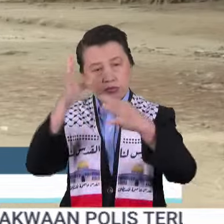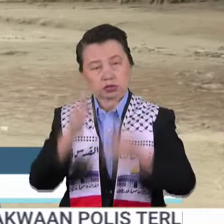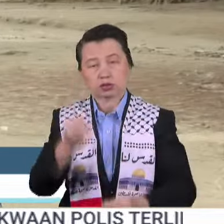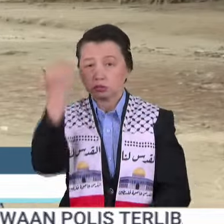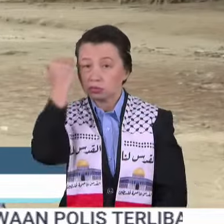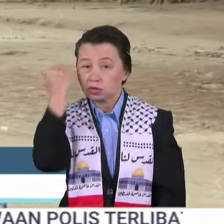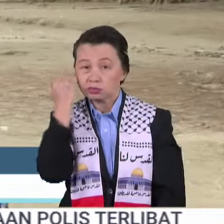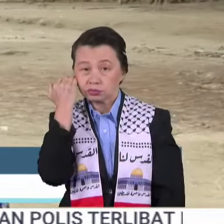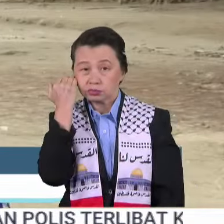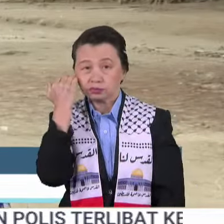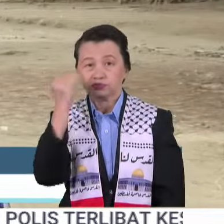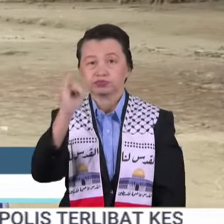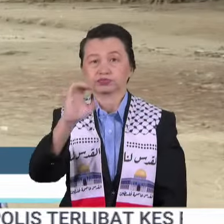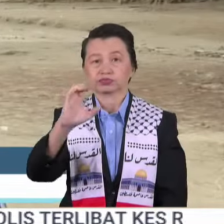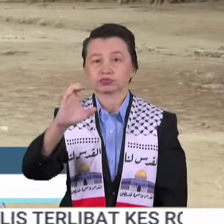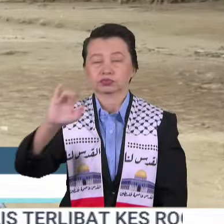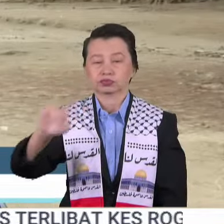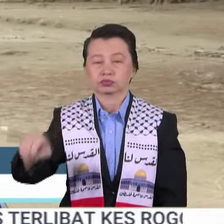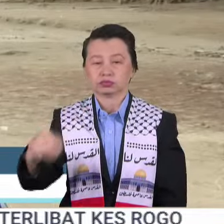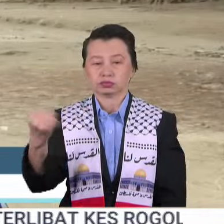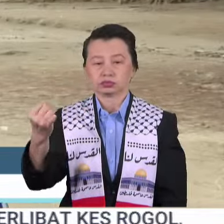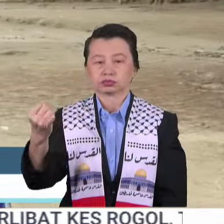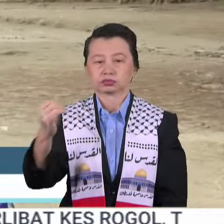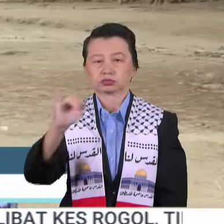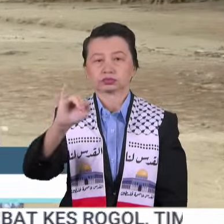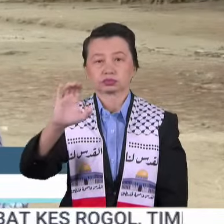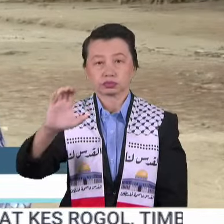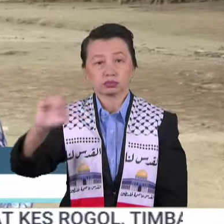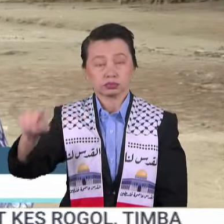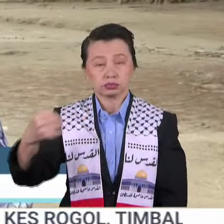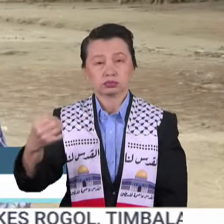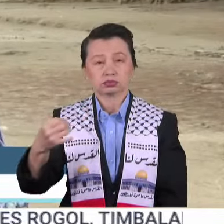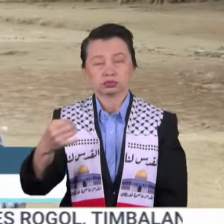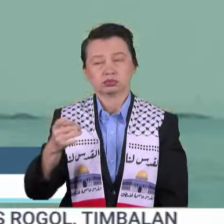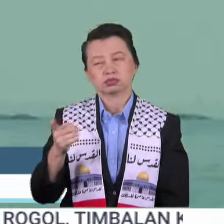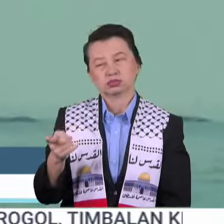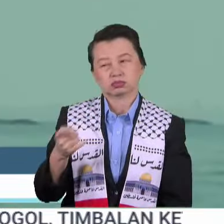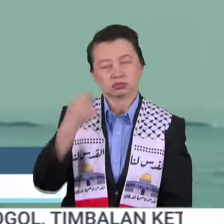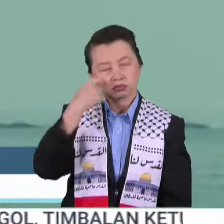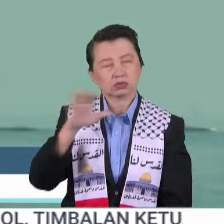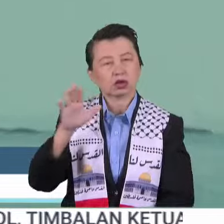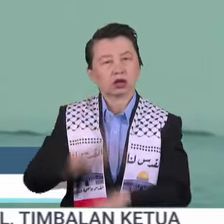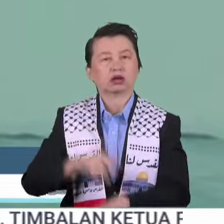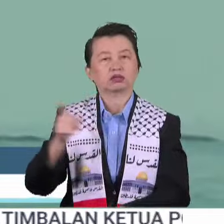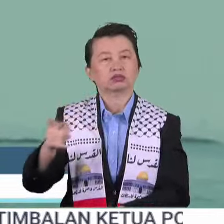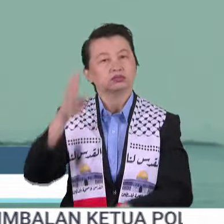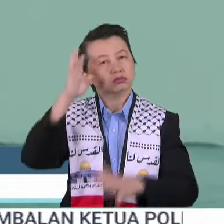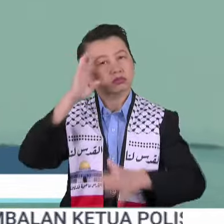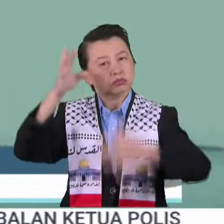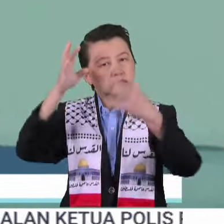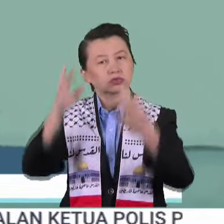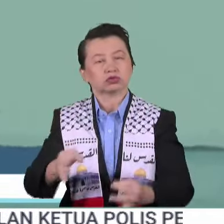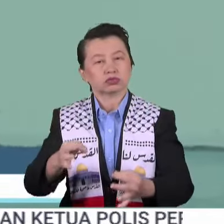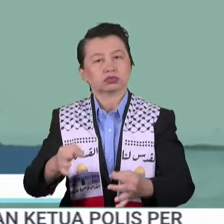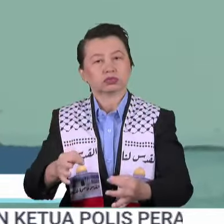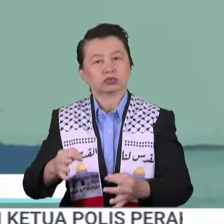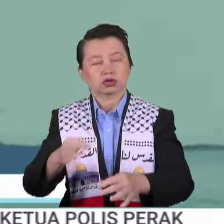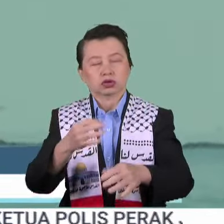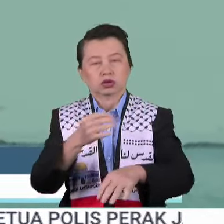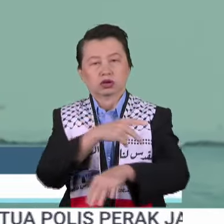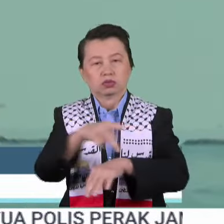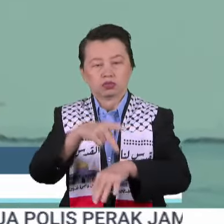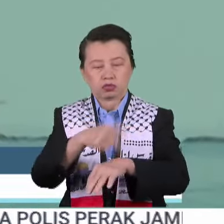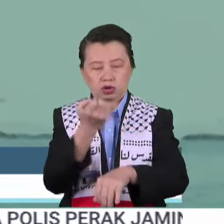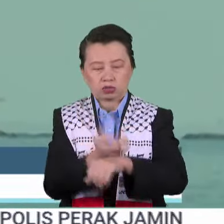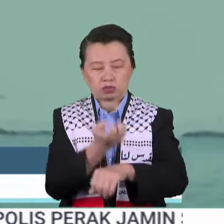Mahkamah Keadilan Antarabangsa ataupun ICJ di atas keputusan memberi Pulau Batu